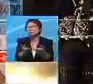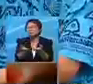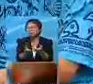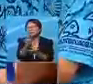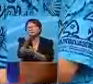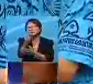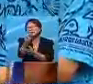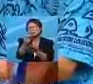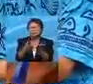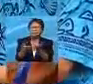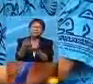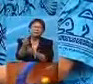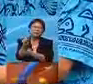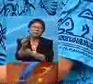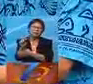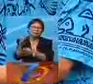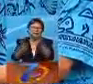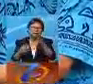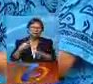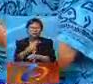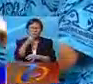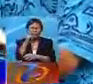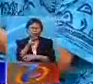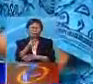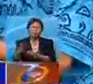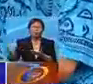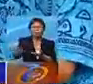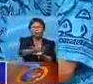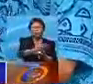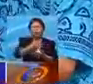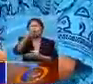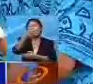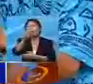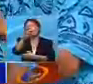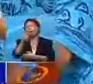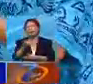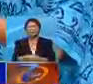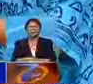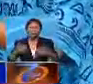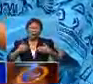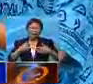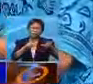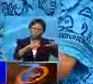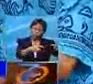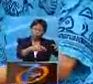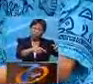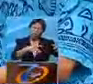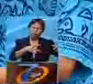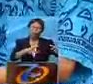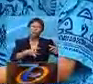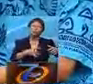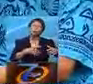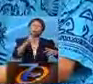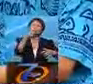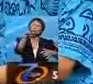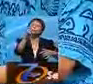minimum. Benda ni kalau kita tengok dia adalah merupakan collection hobby. Saya katakan ada golongan-golongan yang mengikuti trending